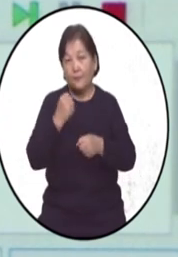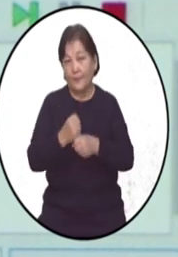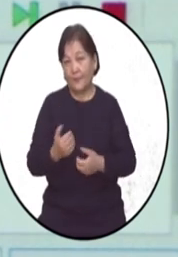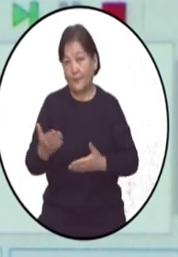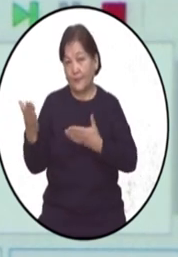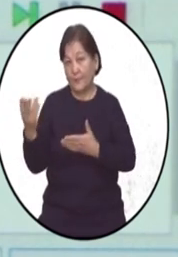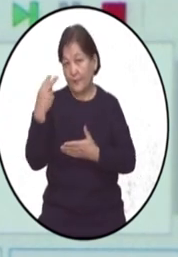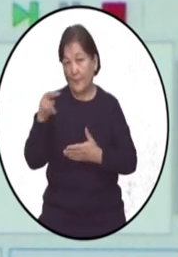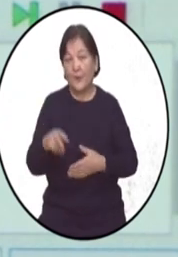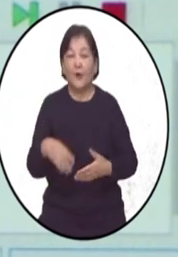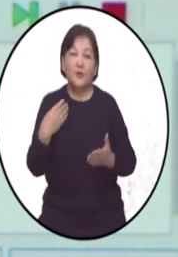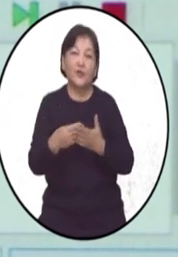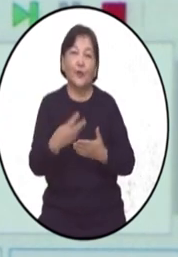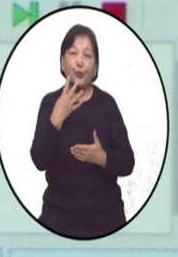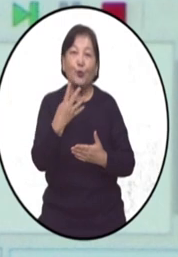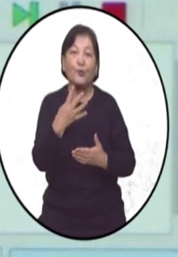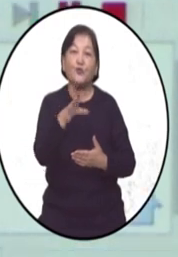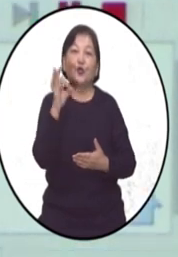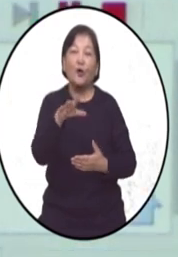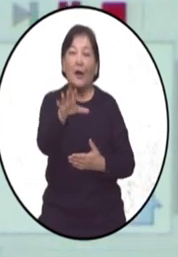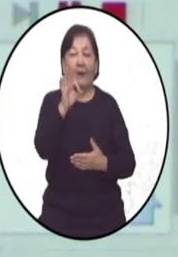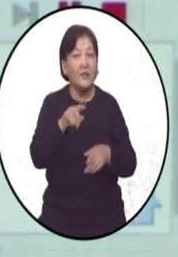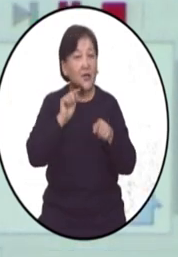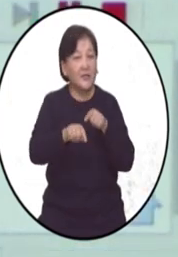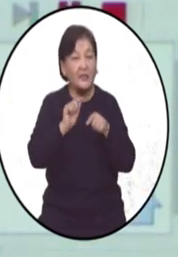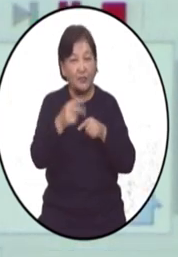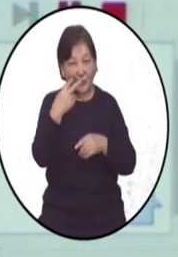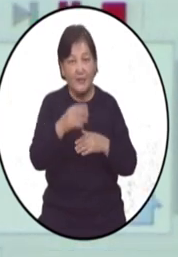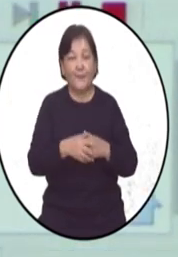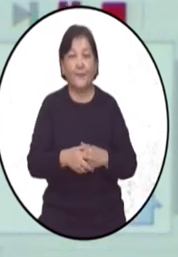За тэгвэл 4 гэсэн тоо ортлох гэж шалгач.